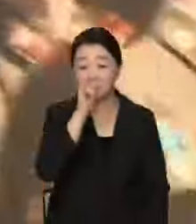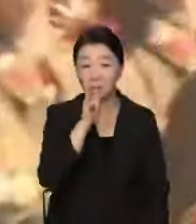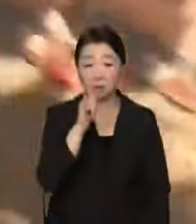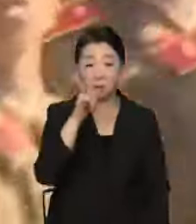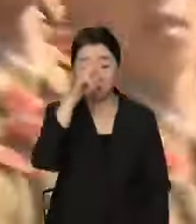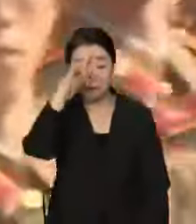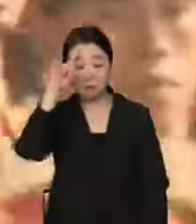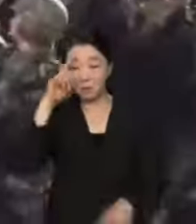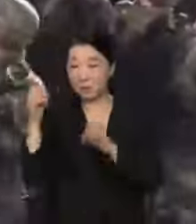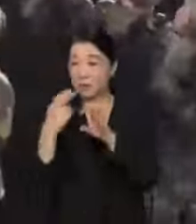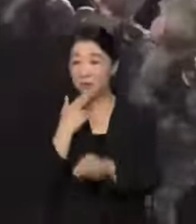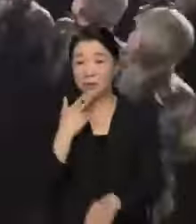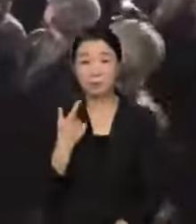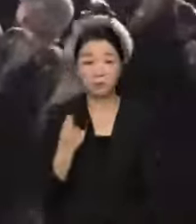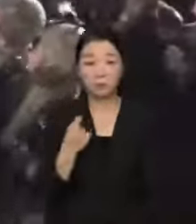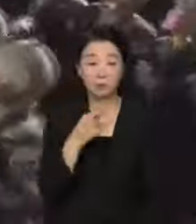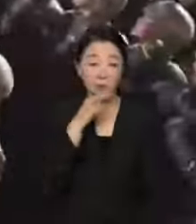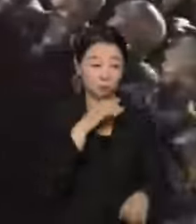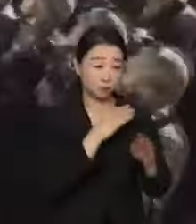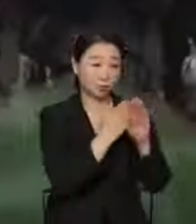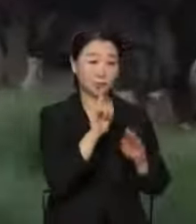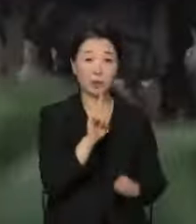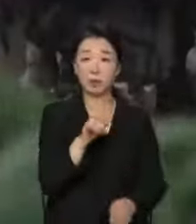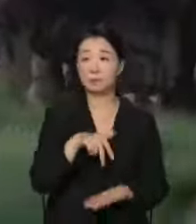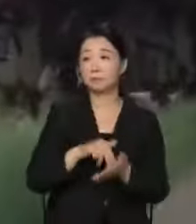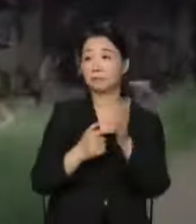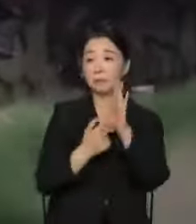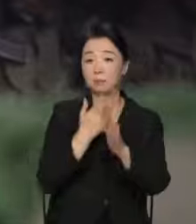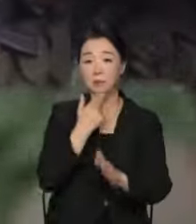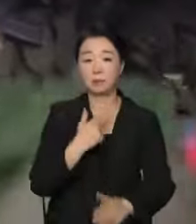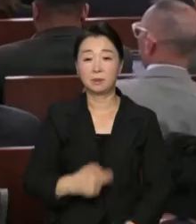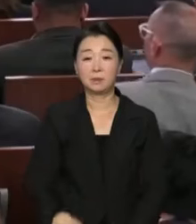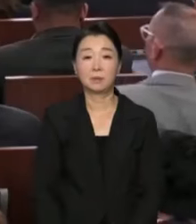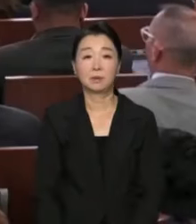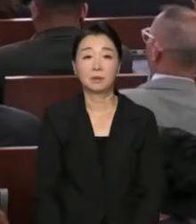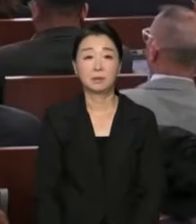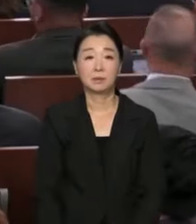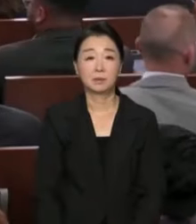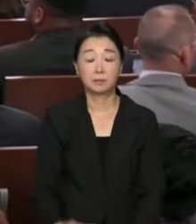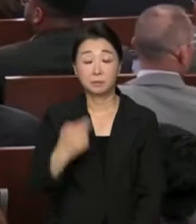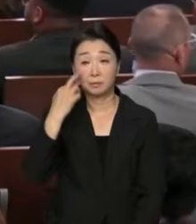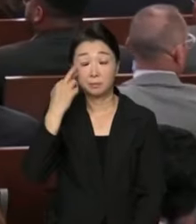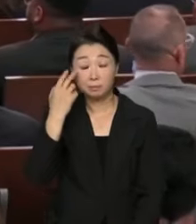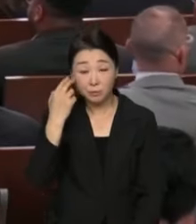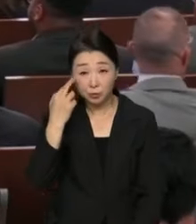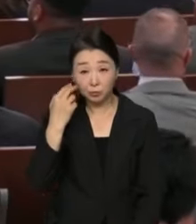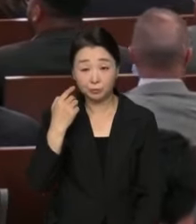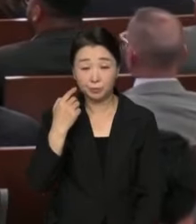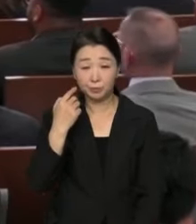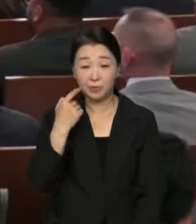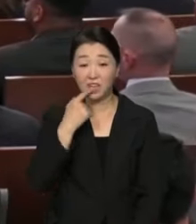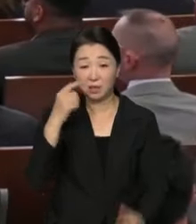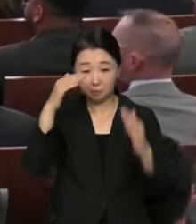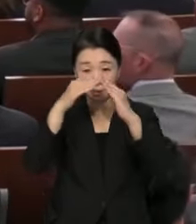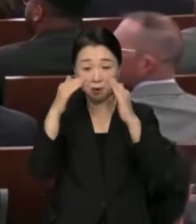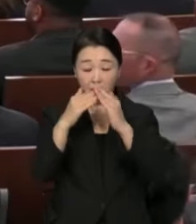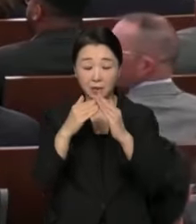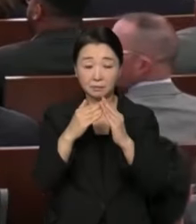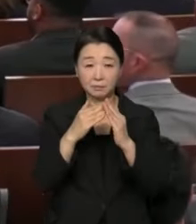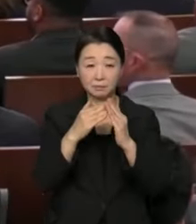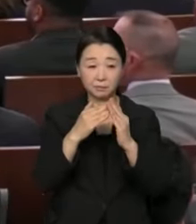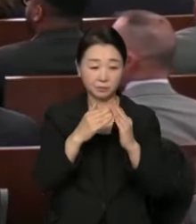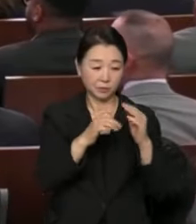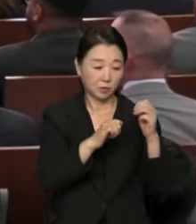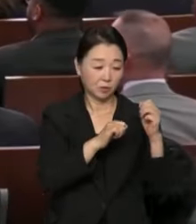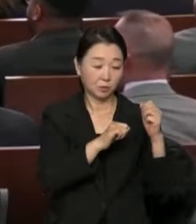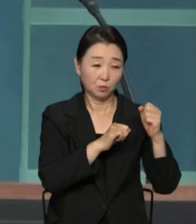직접 답변을 피했고 북한 역시 아무런 입장을 내지 않고 있습니다. 미국 백악관은 북한의 러시아 파병이 사실인지 확인할